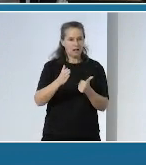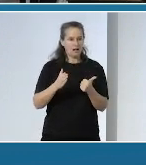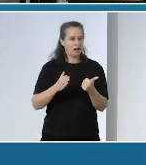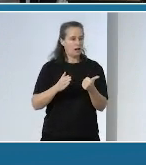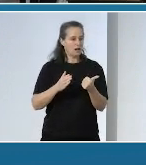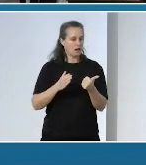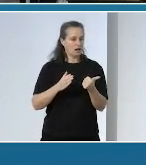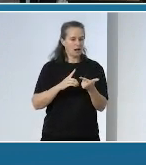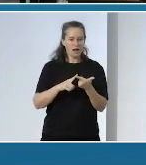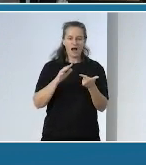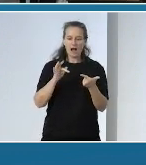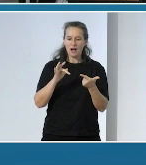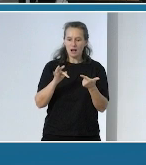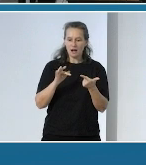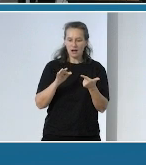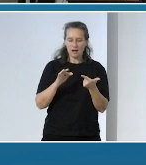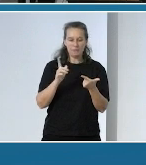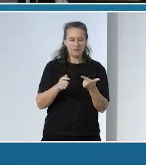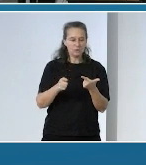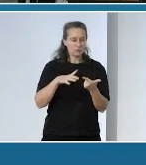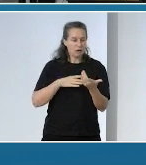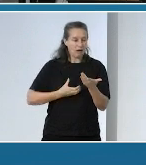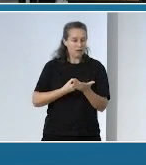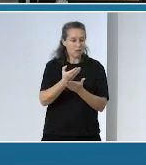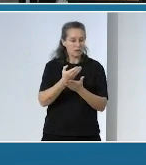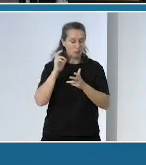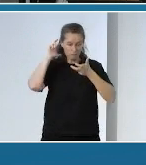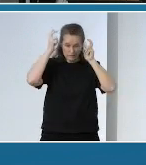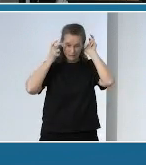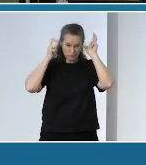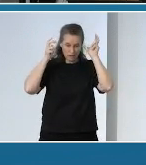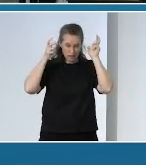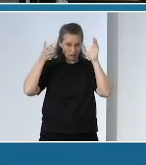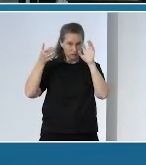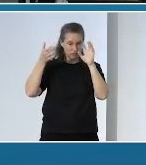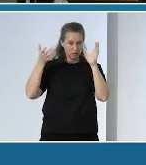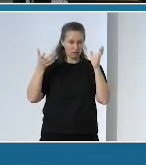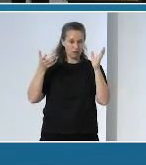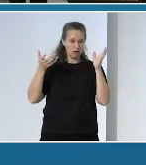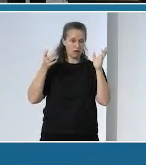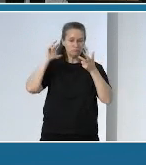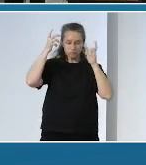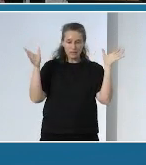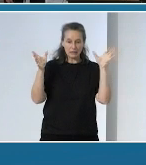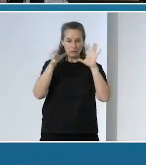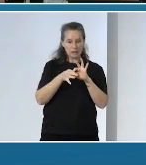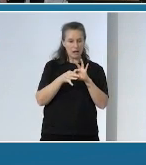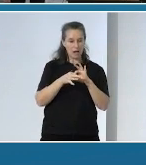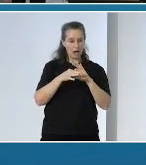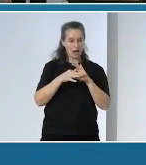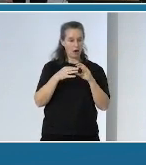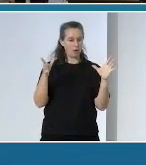On va parler évidemment de l'information vestibulaire et du lien avec la posture